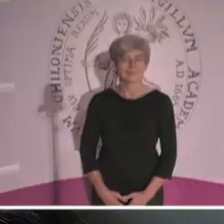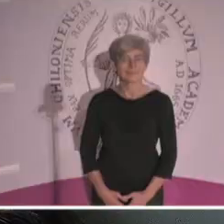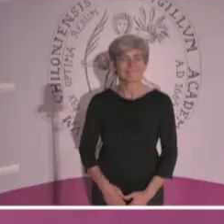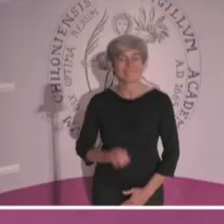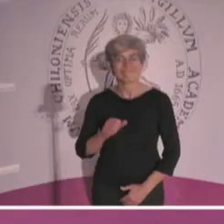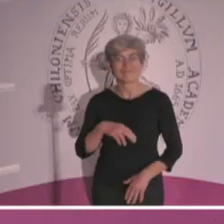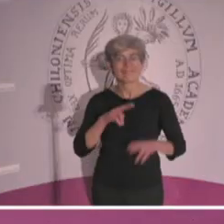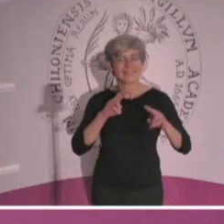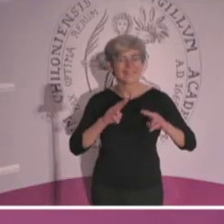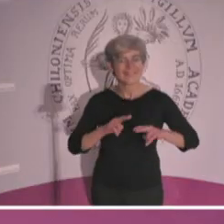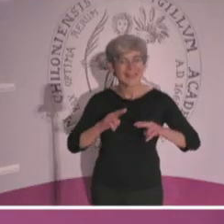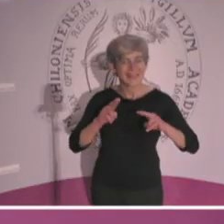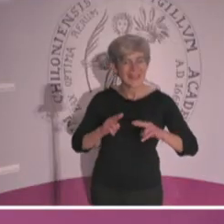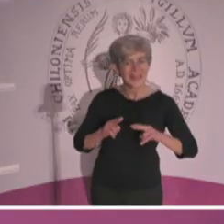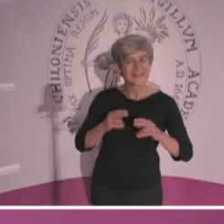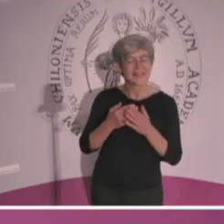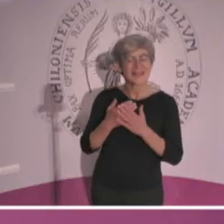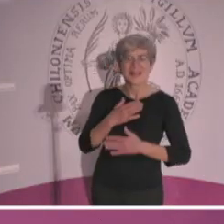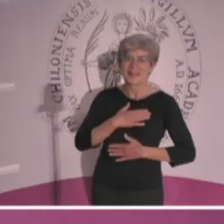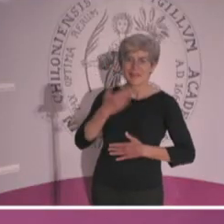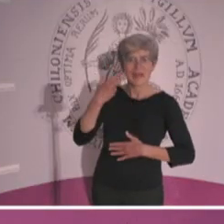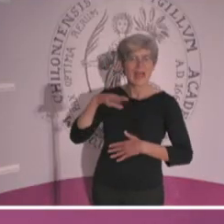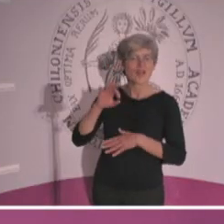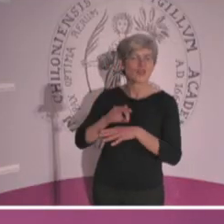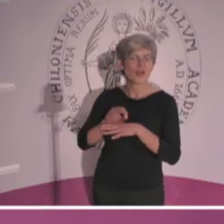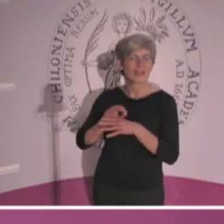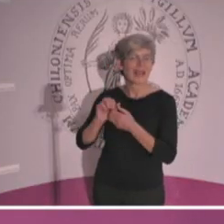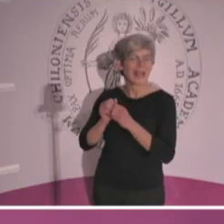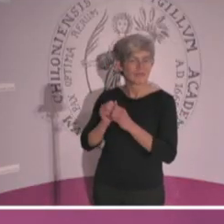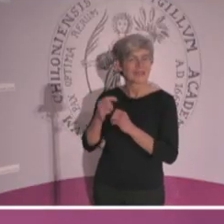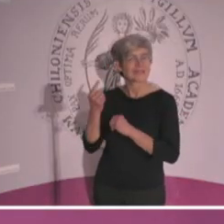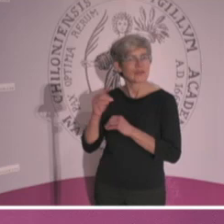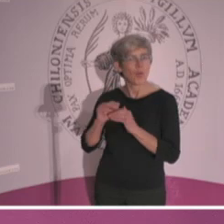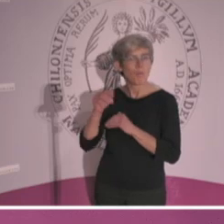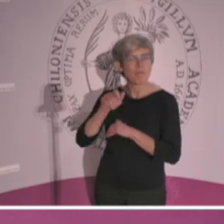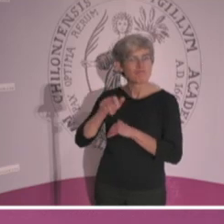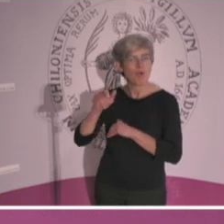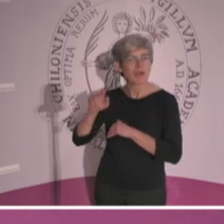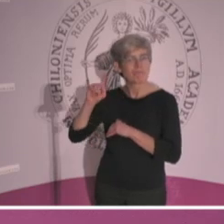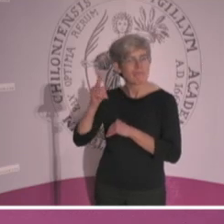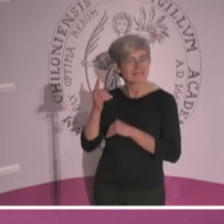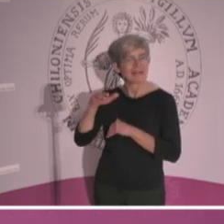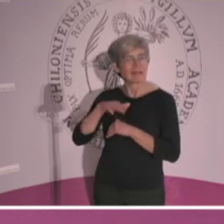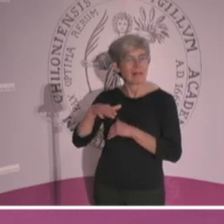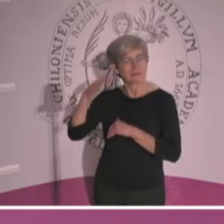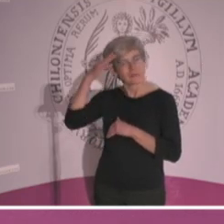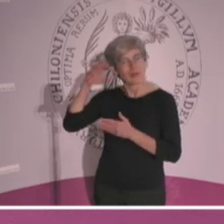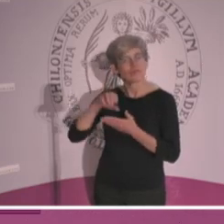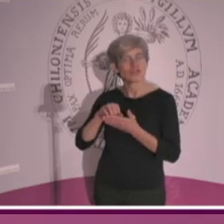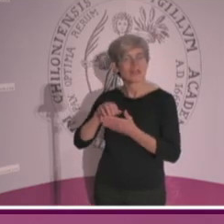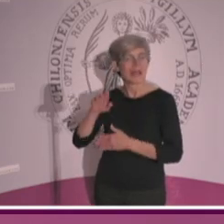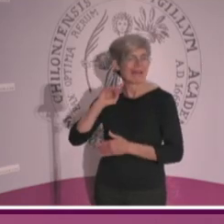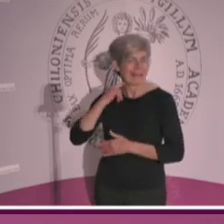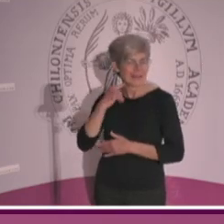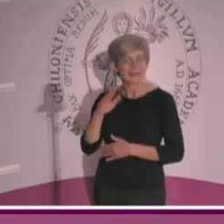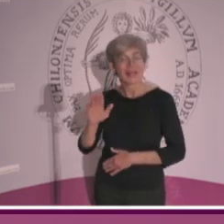Sehr geehrter, lieber Herr Dr. Kämpfer, Oberbürgermeister der Landeshauptstadt Kiel, Liebe Kolleginnen und Kollegen,